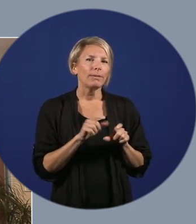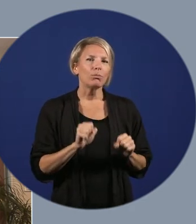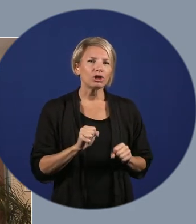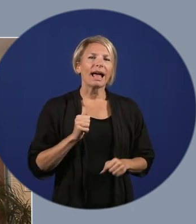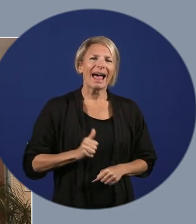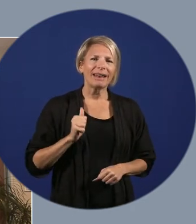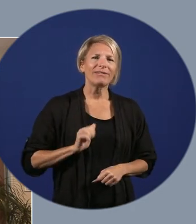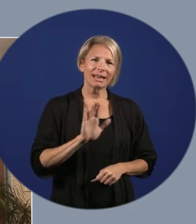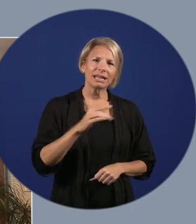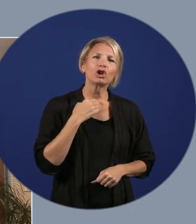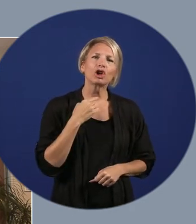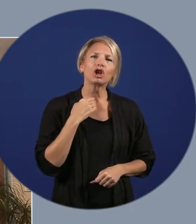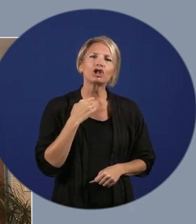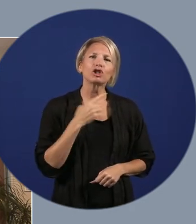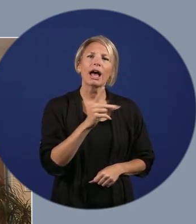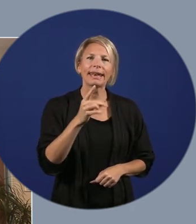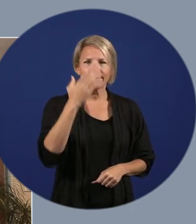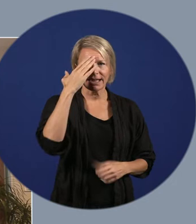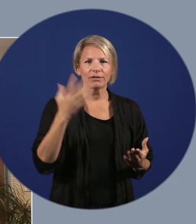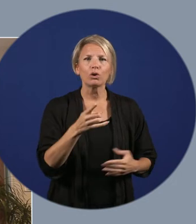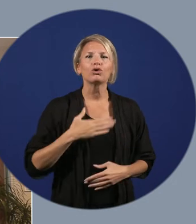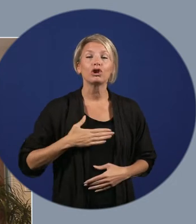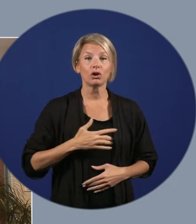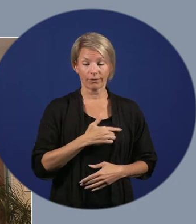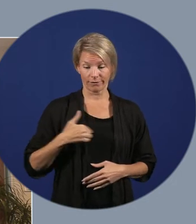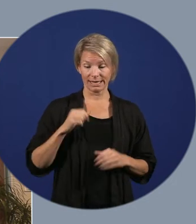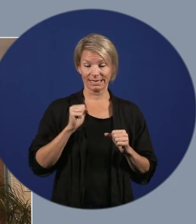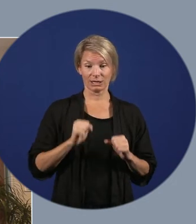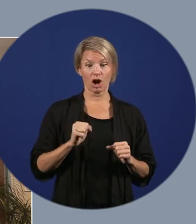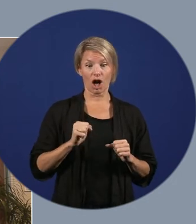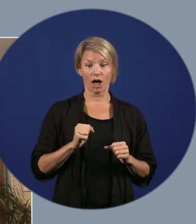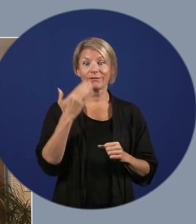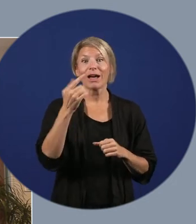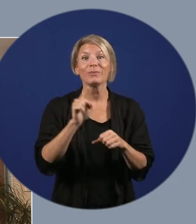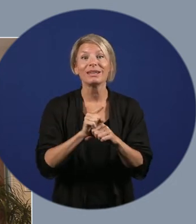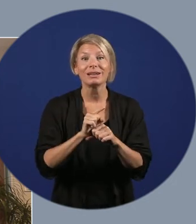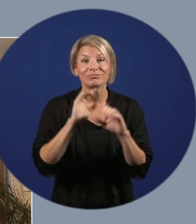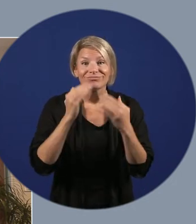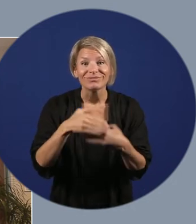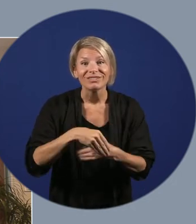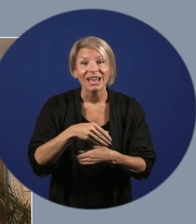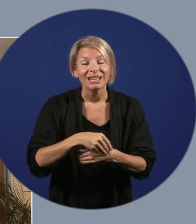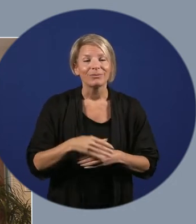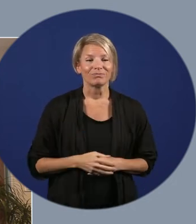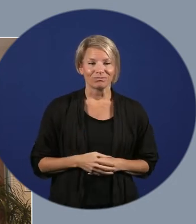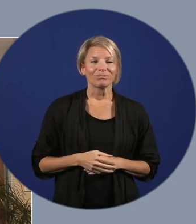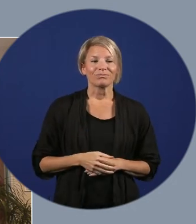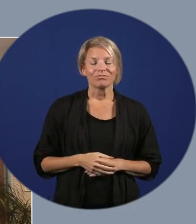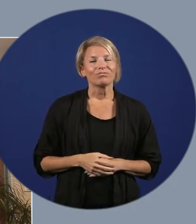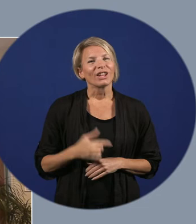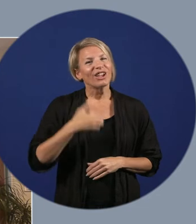göra den hörd. För det är vi som kommer leda framtiden sen. Mm. Och på gymnasiet, jag vet ju att ni